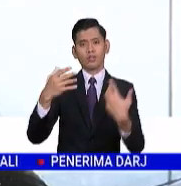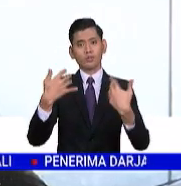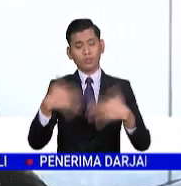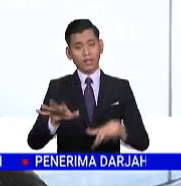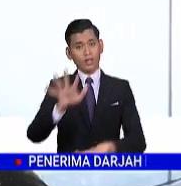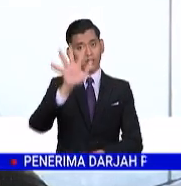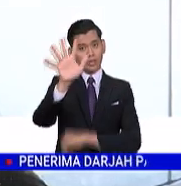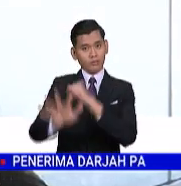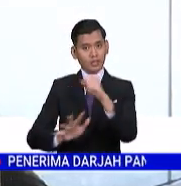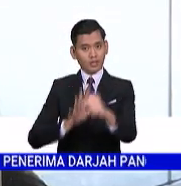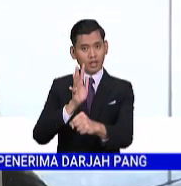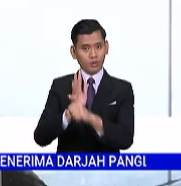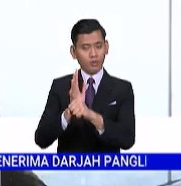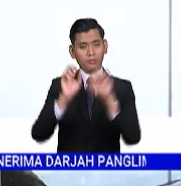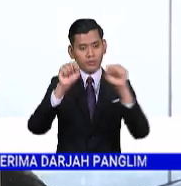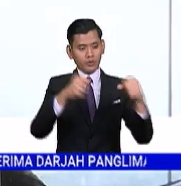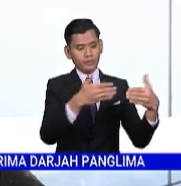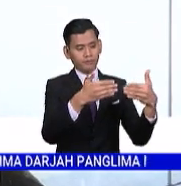straight. Saya masih boleh